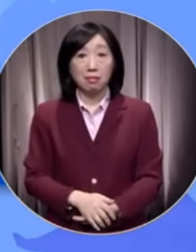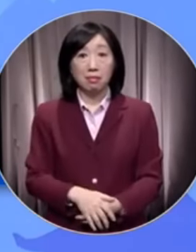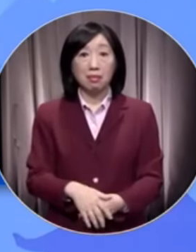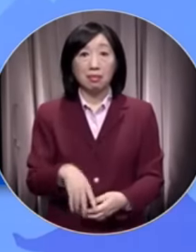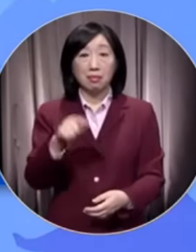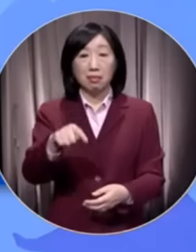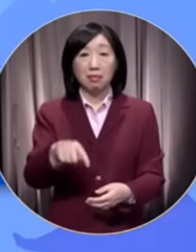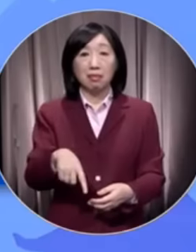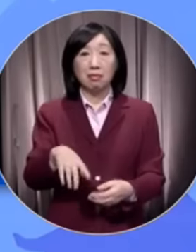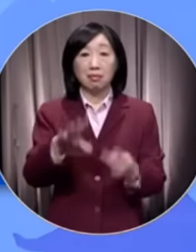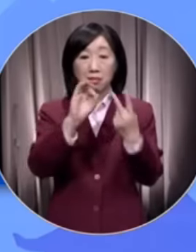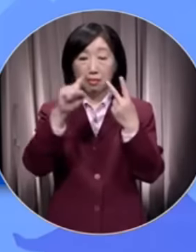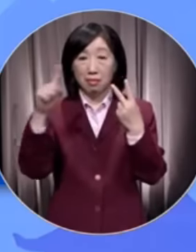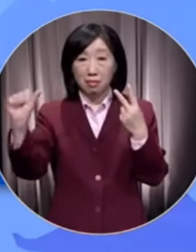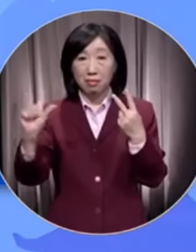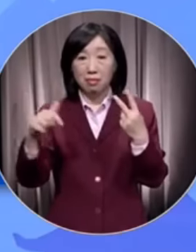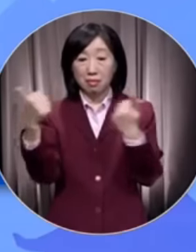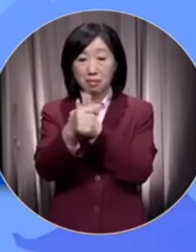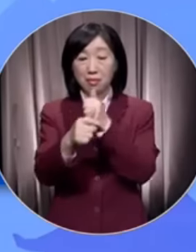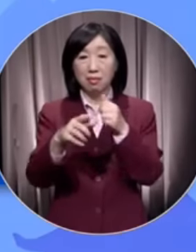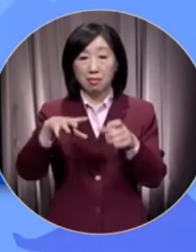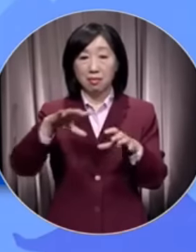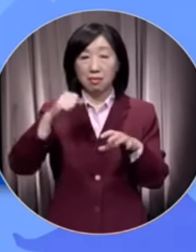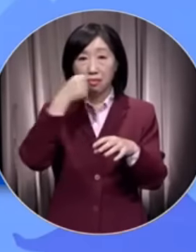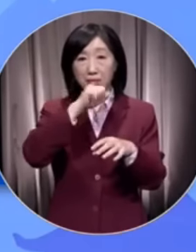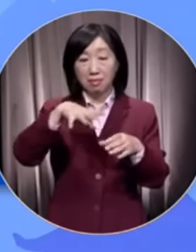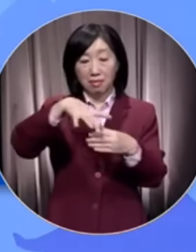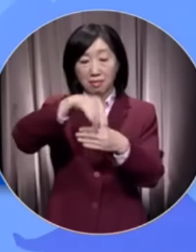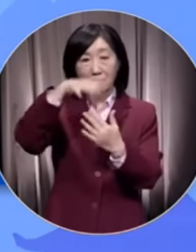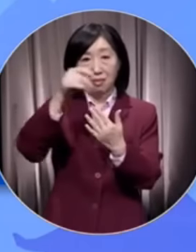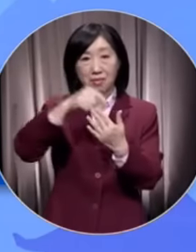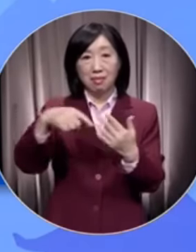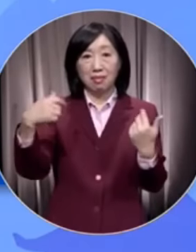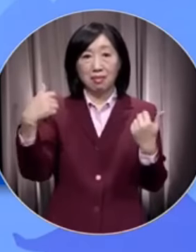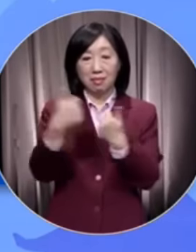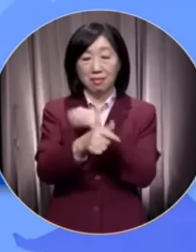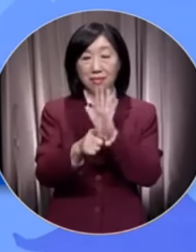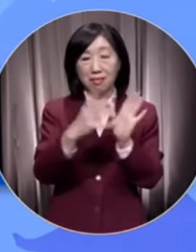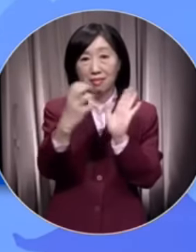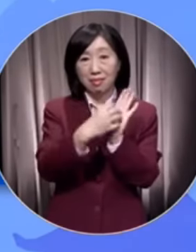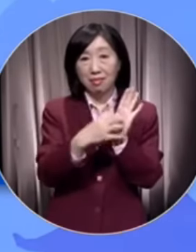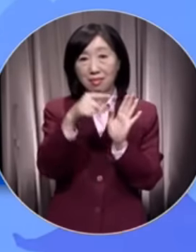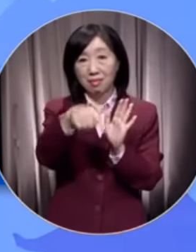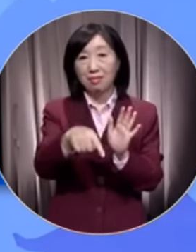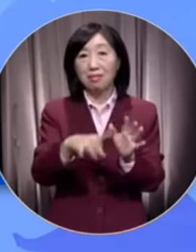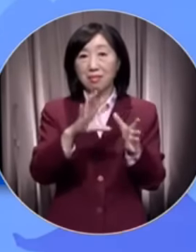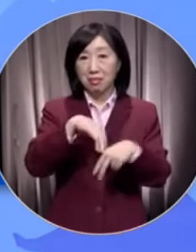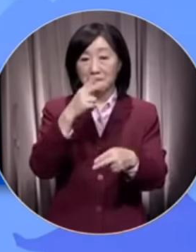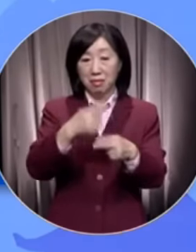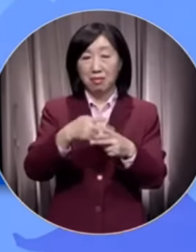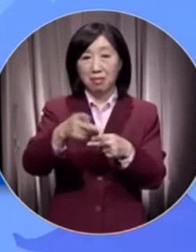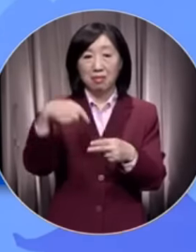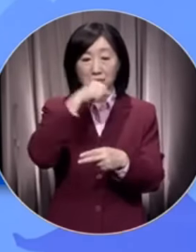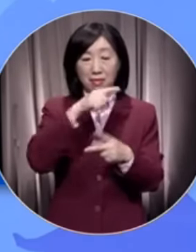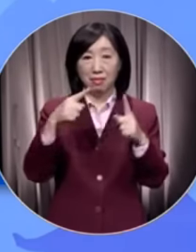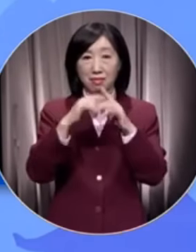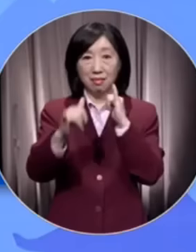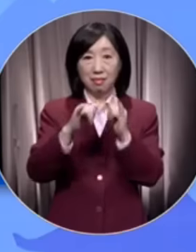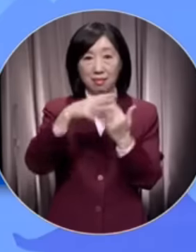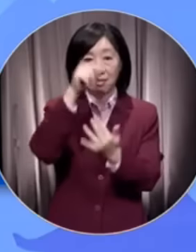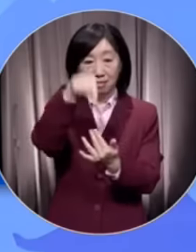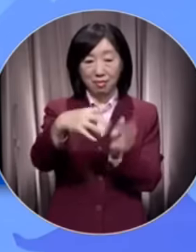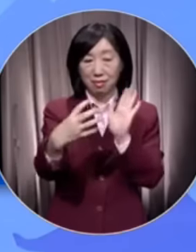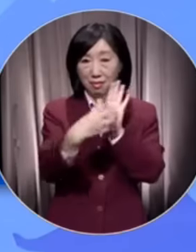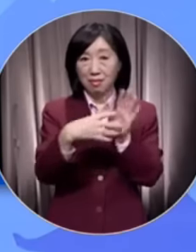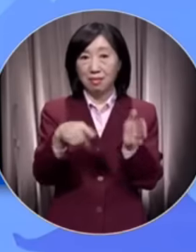2015年，台湾民众票选的代表制是换制。我相信，当台湾人民在选这个字的时候，大家心